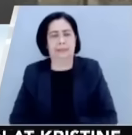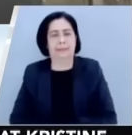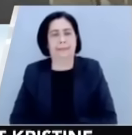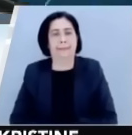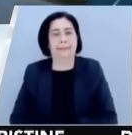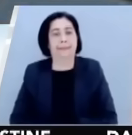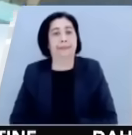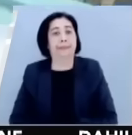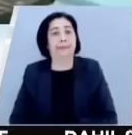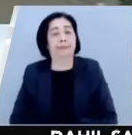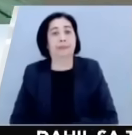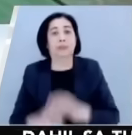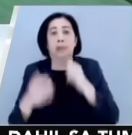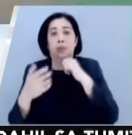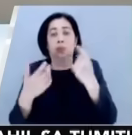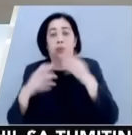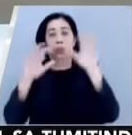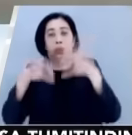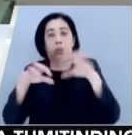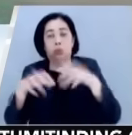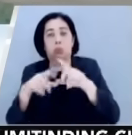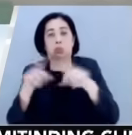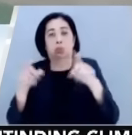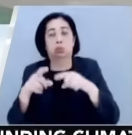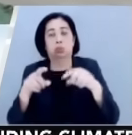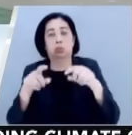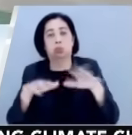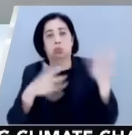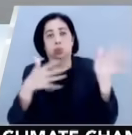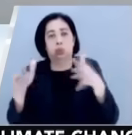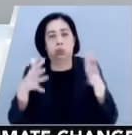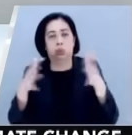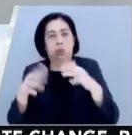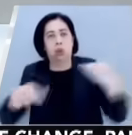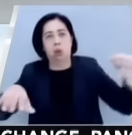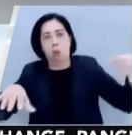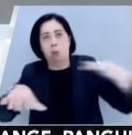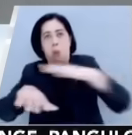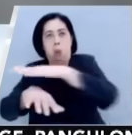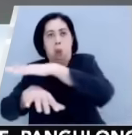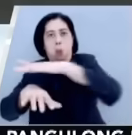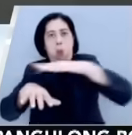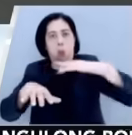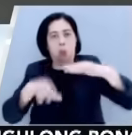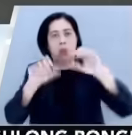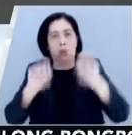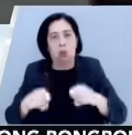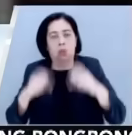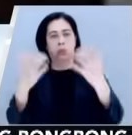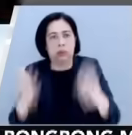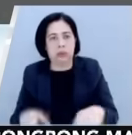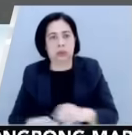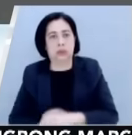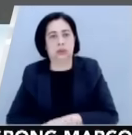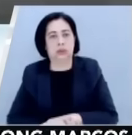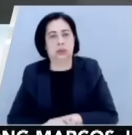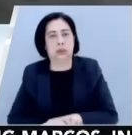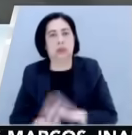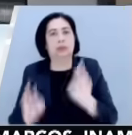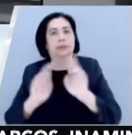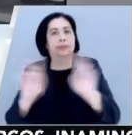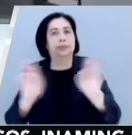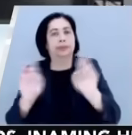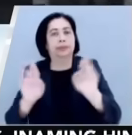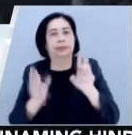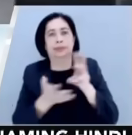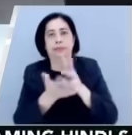at hangin. Posible rin daw magdulot si Marce ng storm surge o daluyong at malalaking alon sa dagat. Naka-alerto naman daw ang mga lokal na